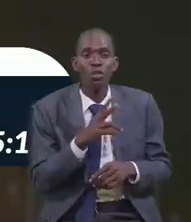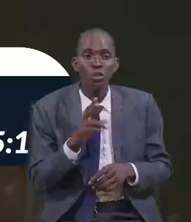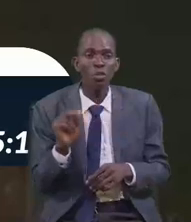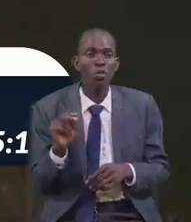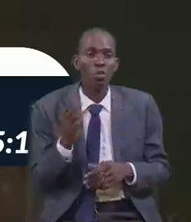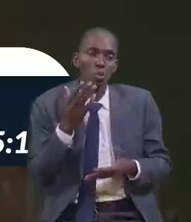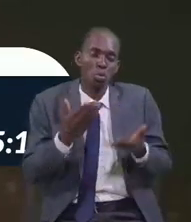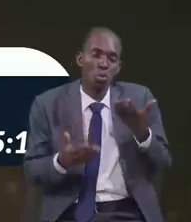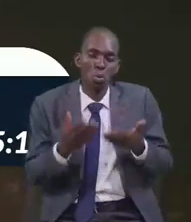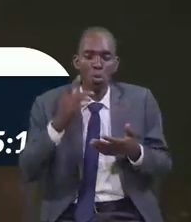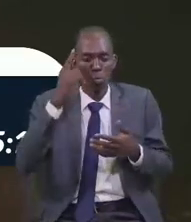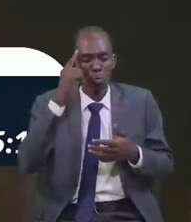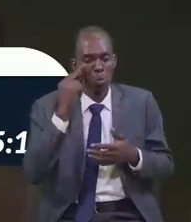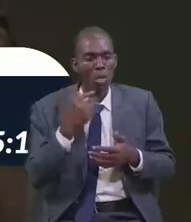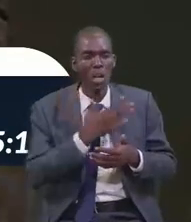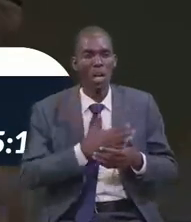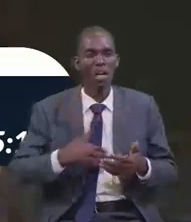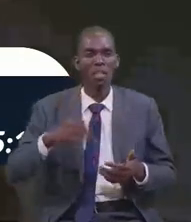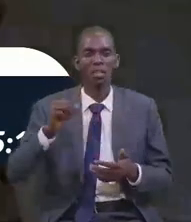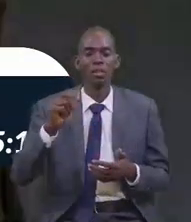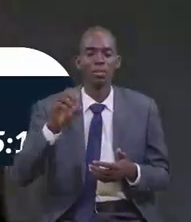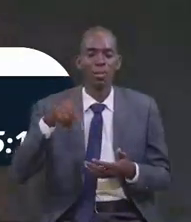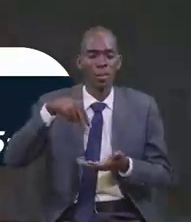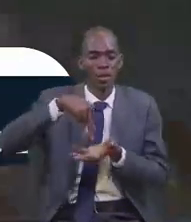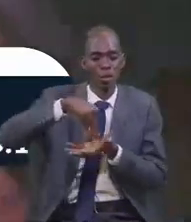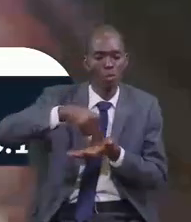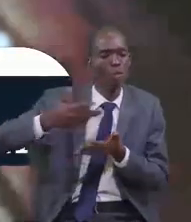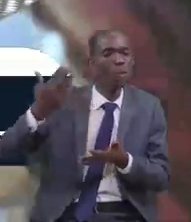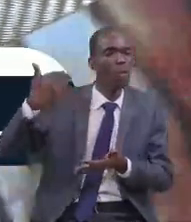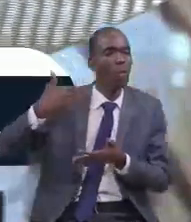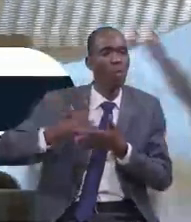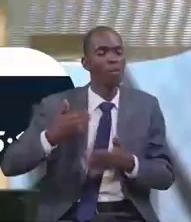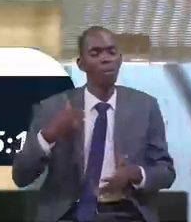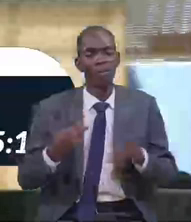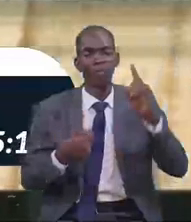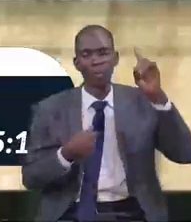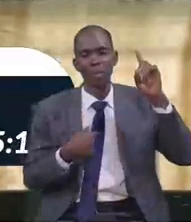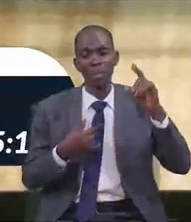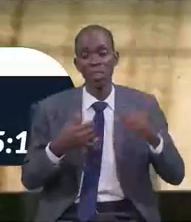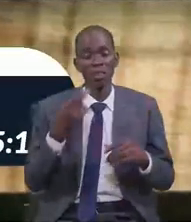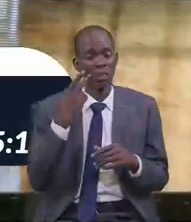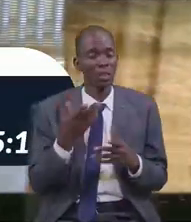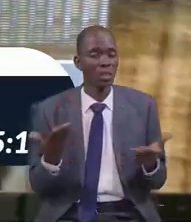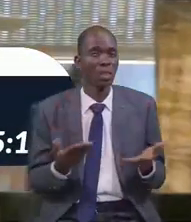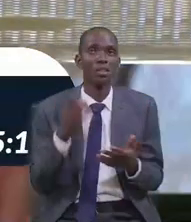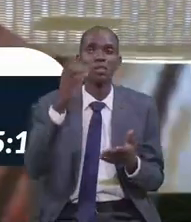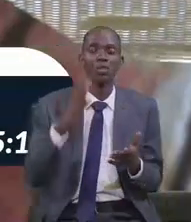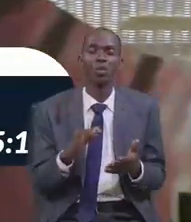se présenteraient devant moi, voici cela, Dieu lui-même l'a associé,